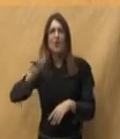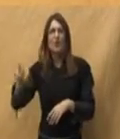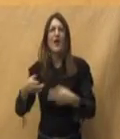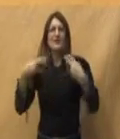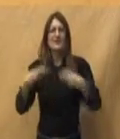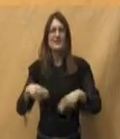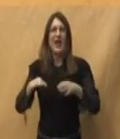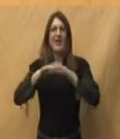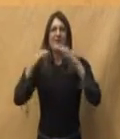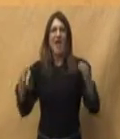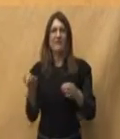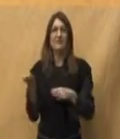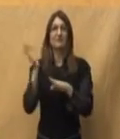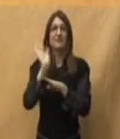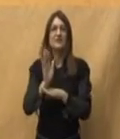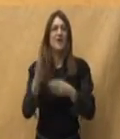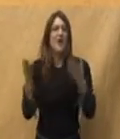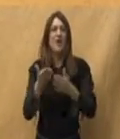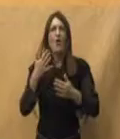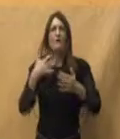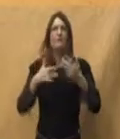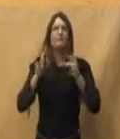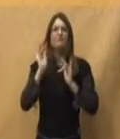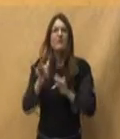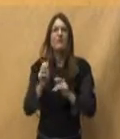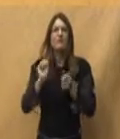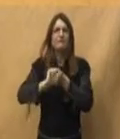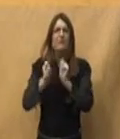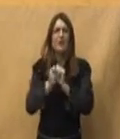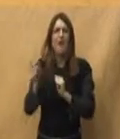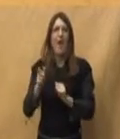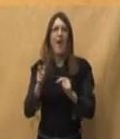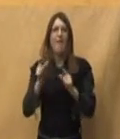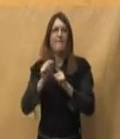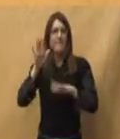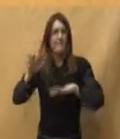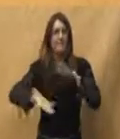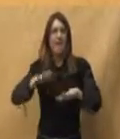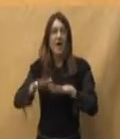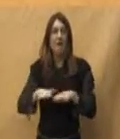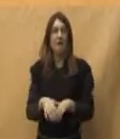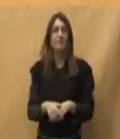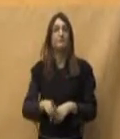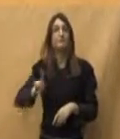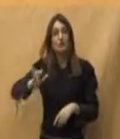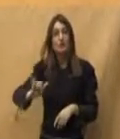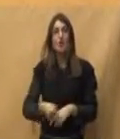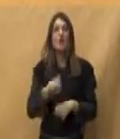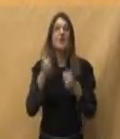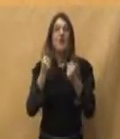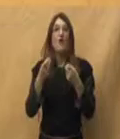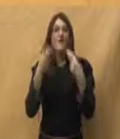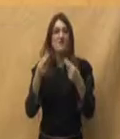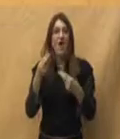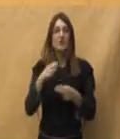nastupu, kako vladati napadima panike i što je uopće terapija. I ono što je još nešto jako važno za